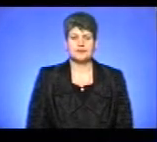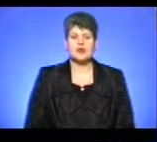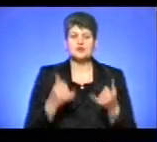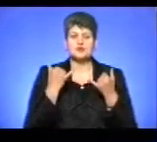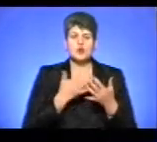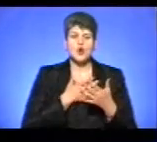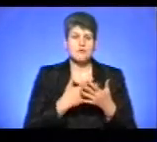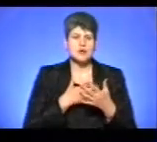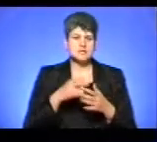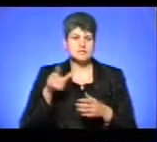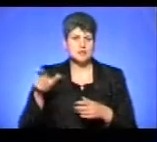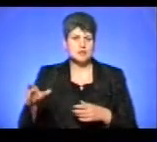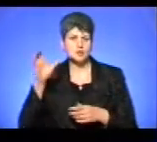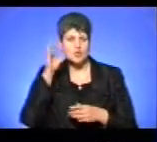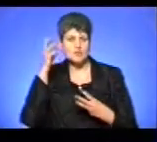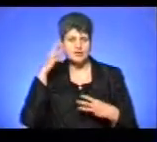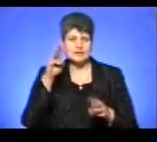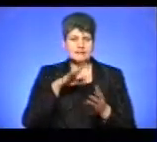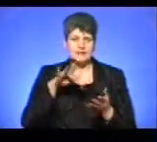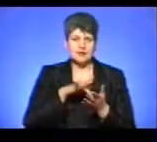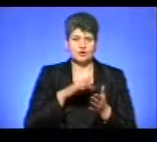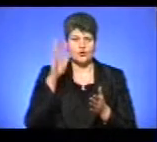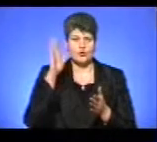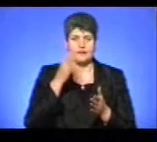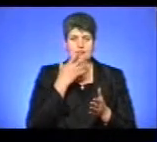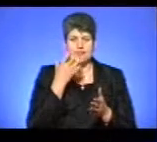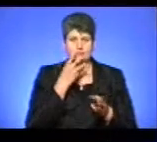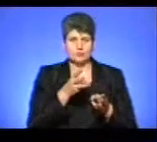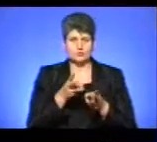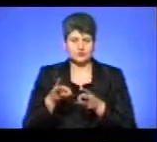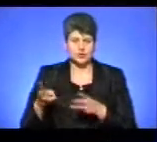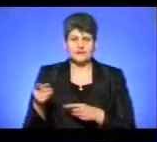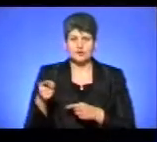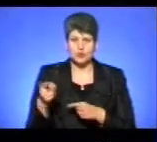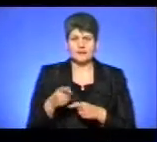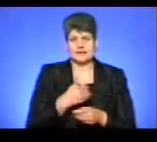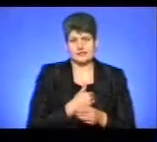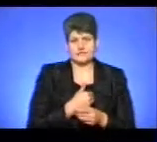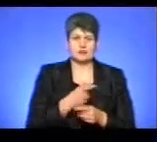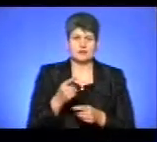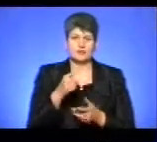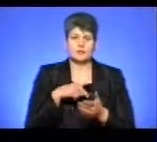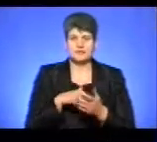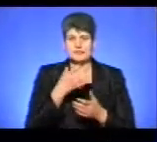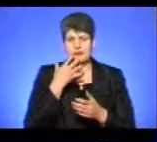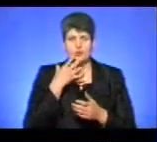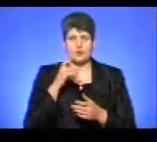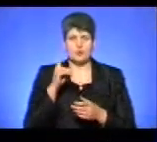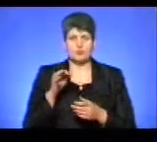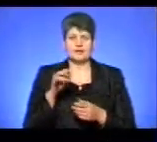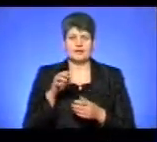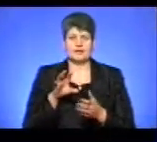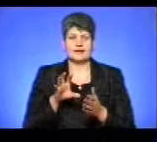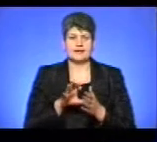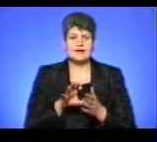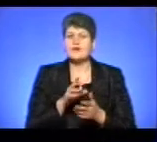Сьогодні громадські слухання щодо модернізації централізованої мережі теплопостачання Тернополя, які ініціювало Тернопільміськтеплокомуненерго, у